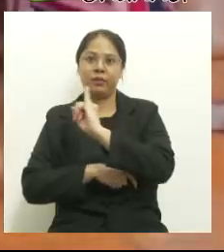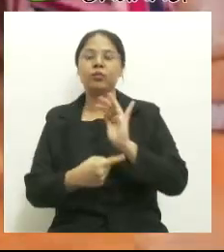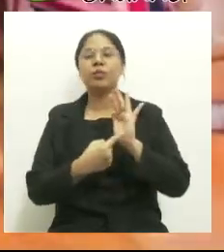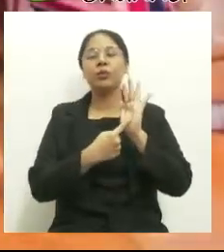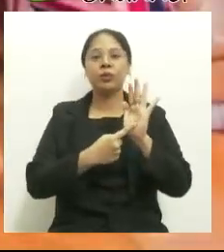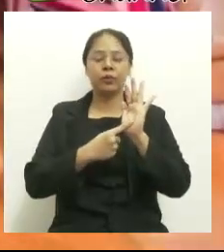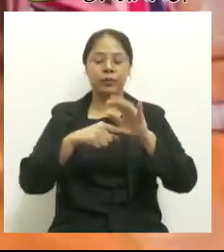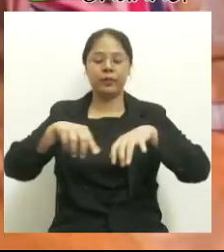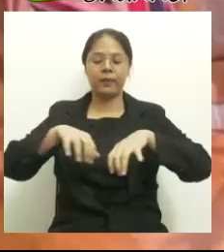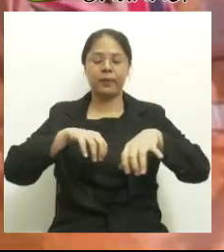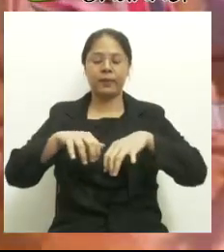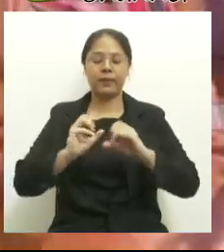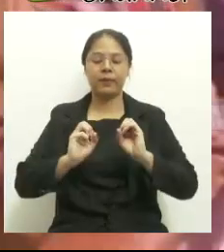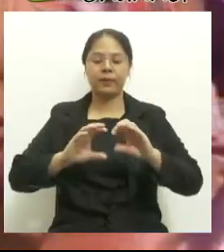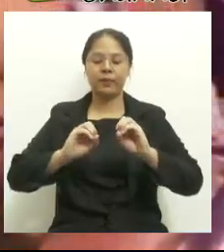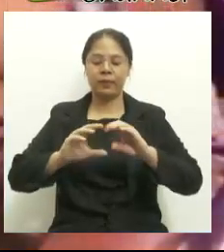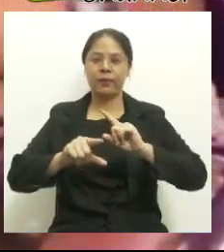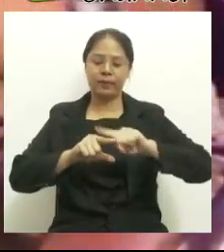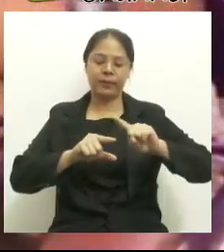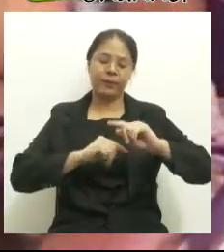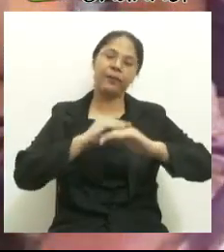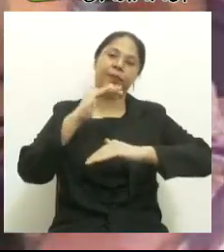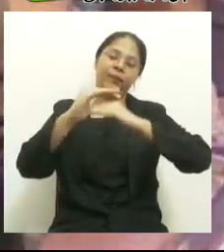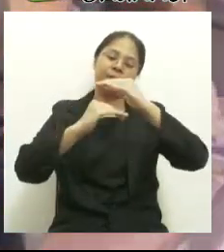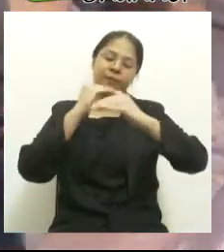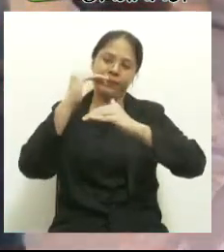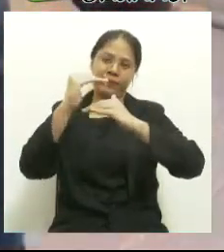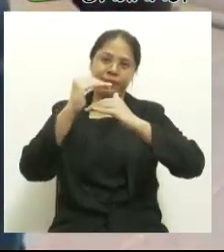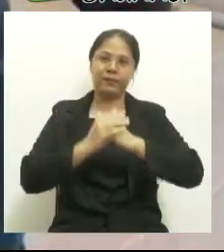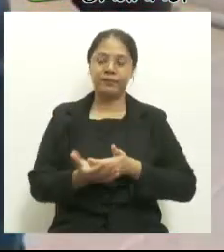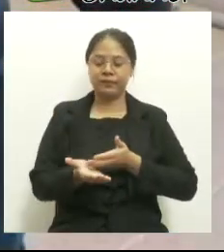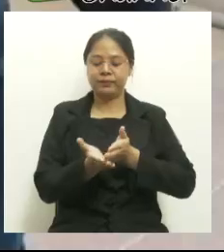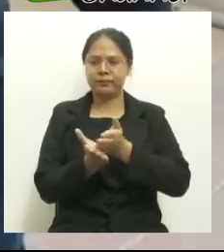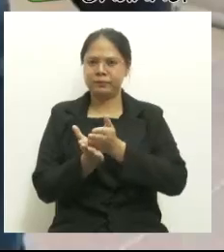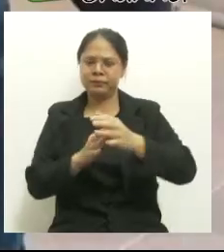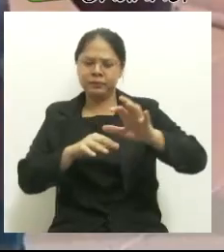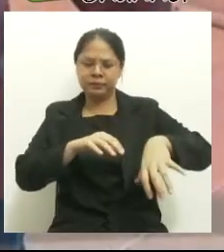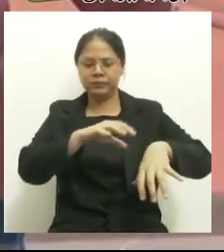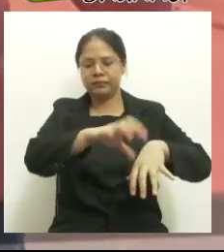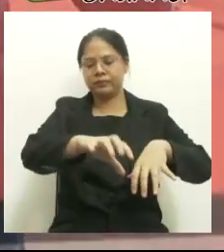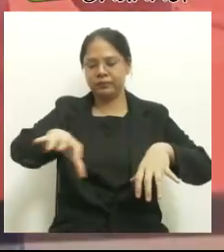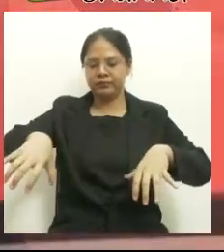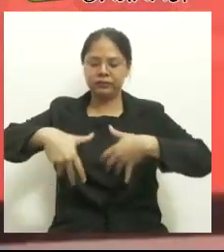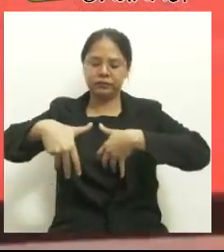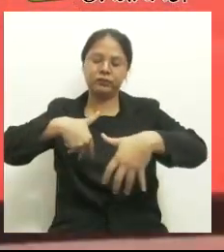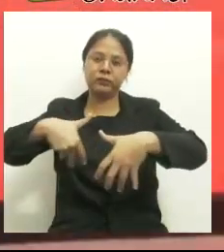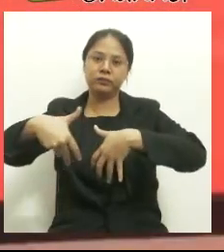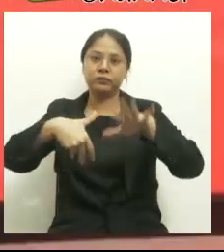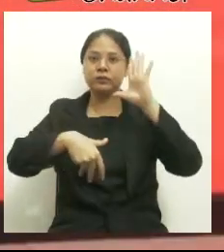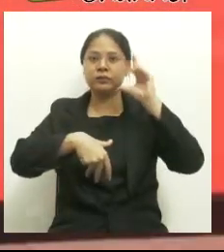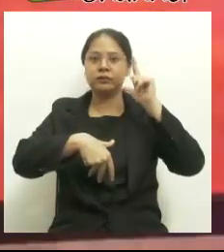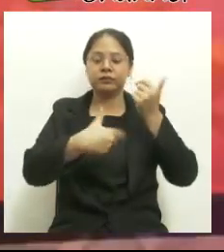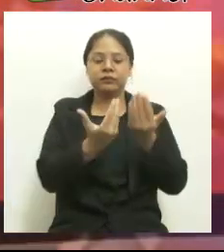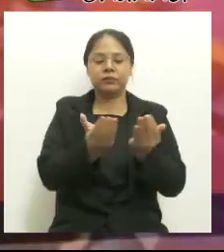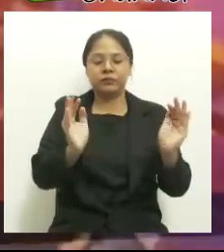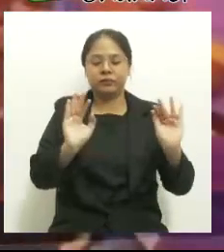ำคัญในการพัฒนาการศึกษาให้ยั่งยืนการมีส่วนร่วมของทุกภาคส่วนผู้ปกครองชุมชนองค์กรต่างๆจะ